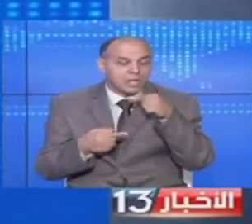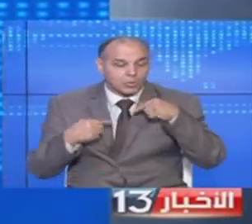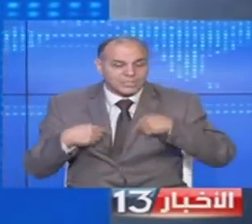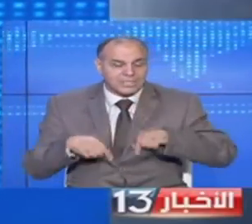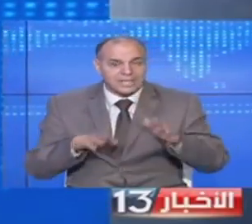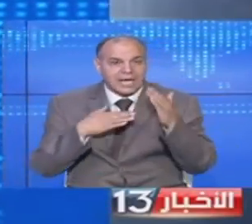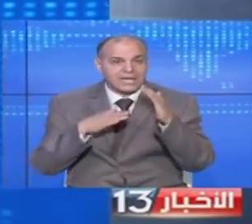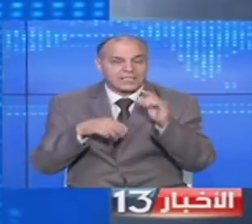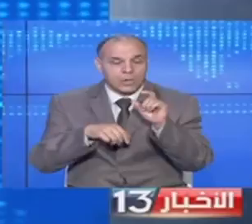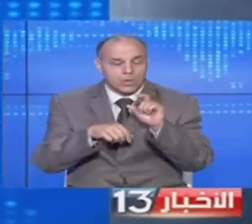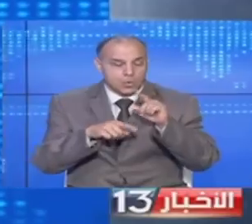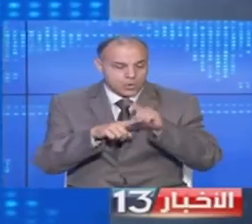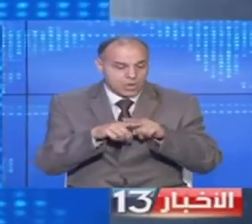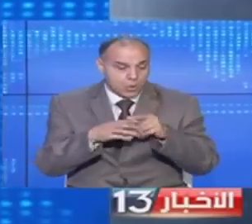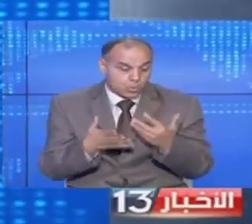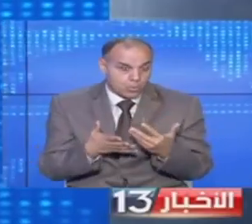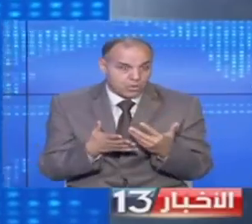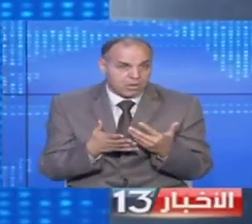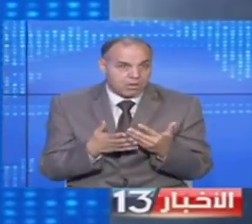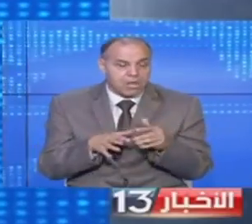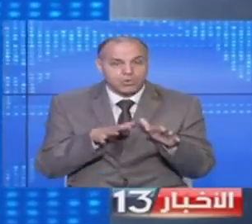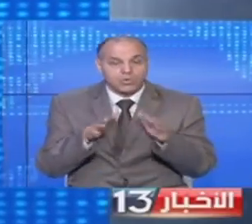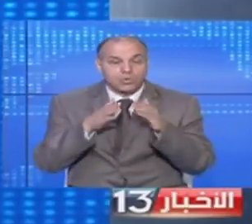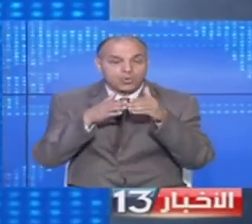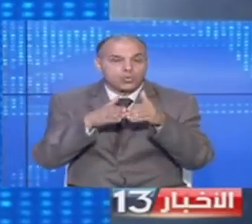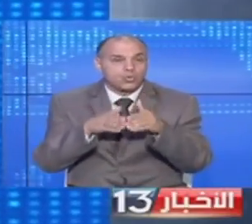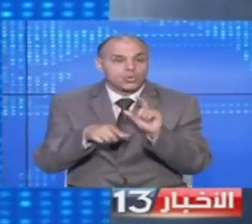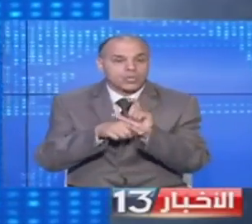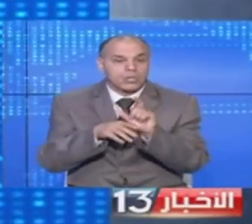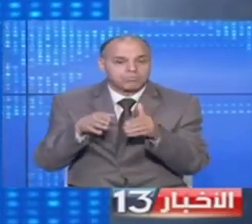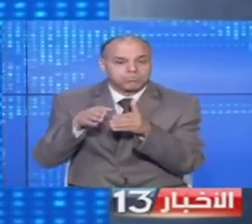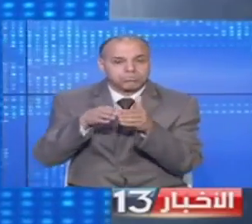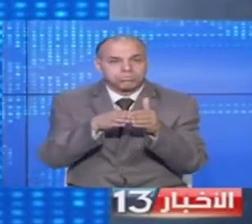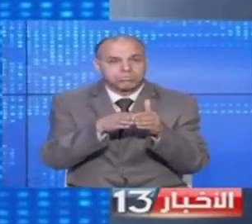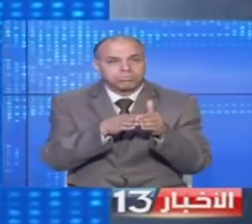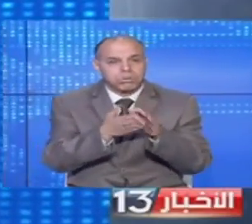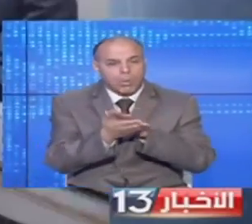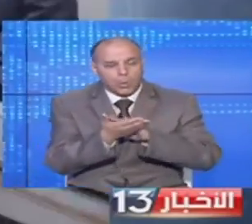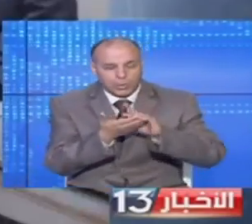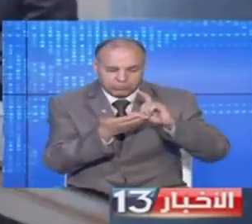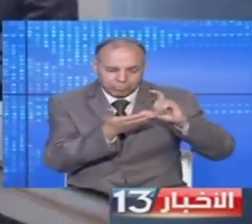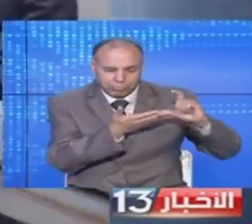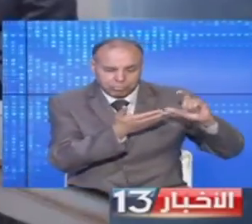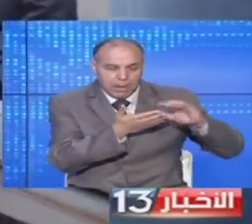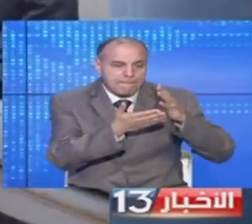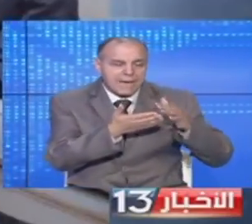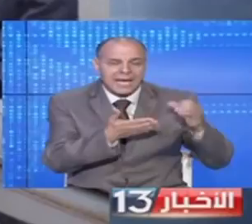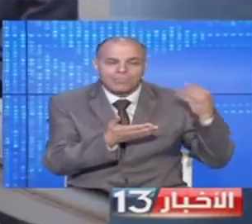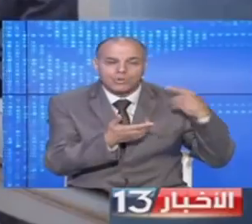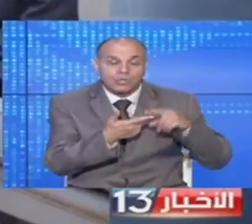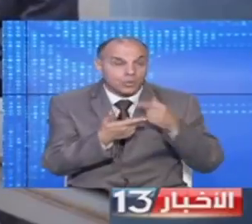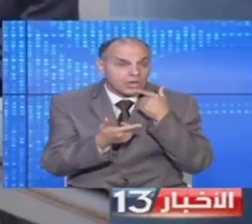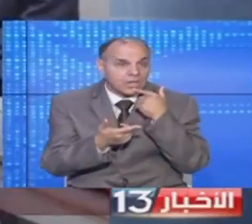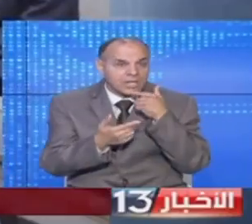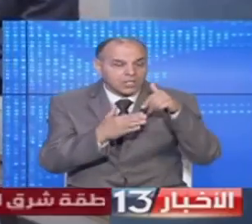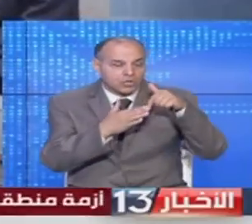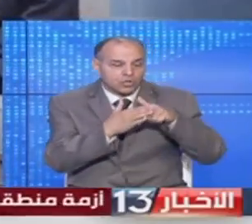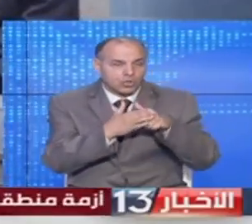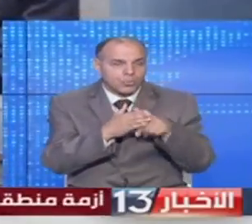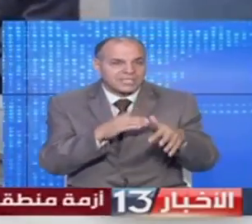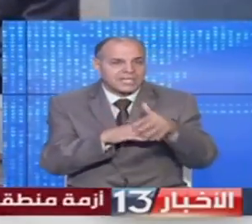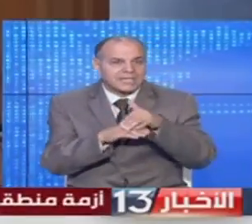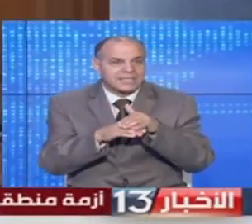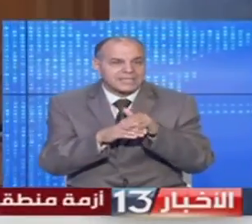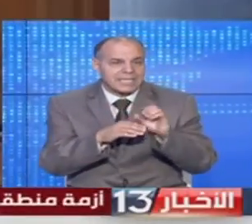الخارجيه اليونانيه اليوم تحرك تركيا لاجراء عمليات مسح في شرق البحر المتوسط جنوبي جزيره